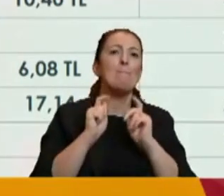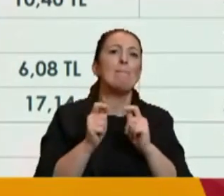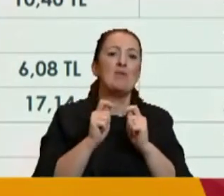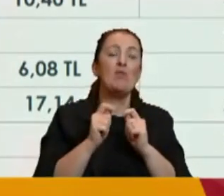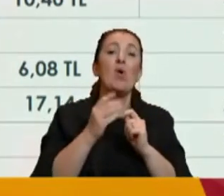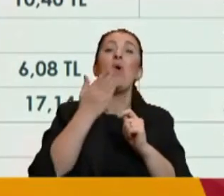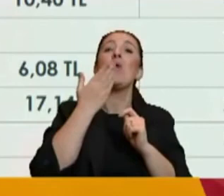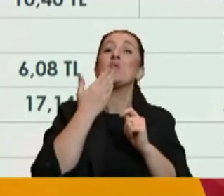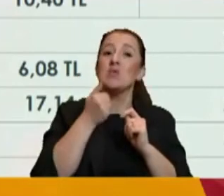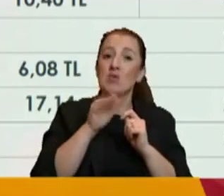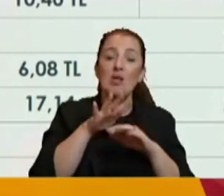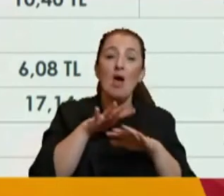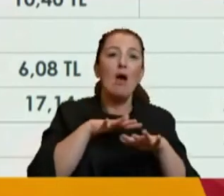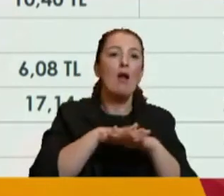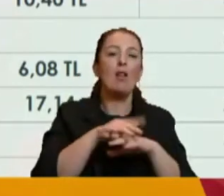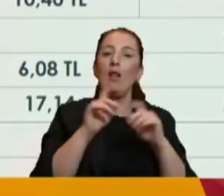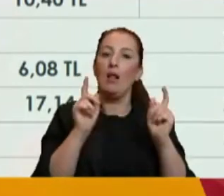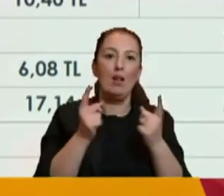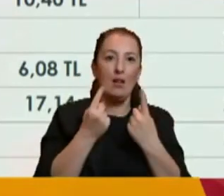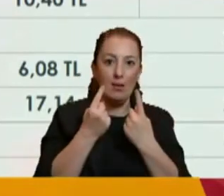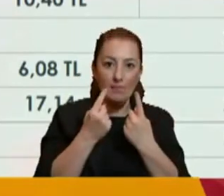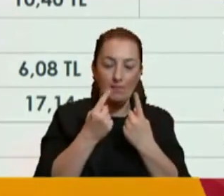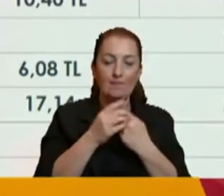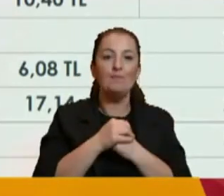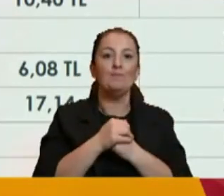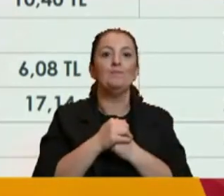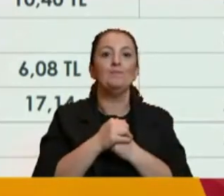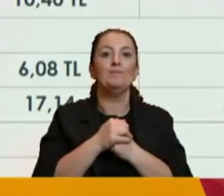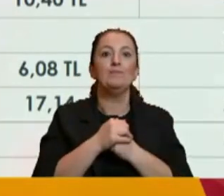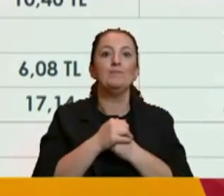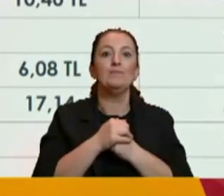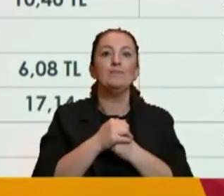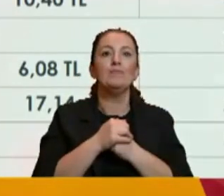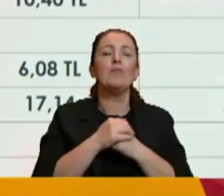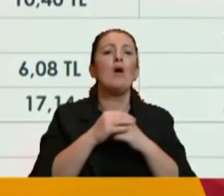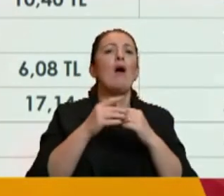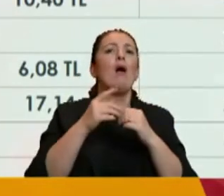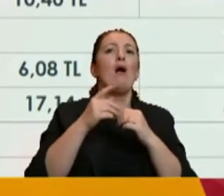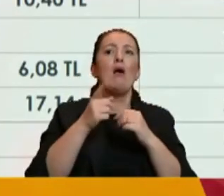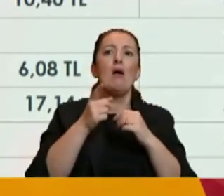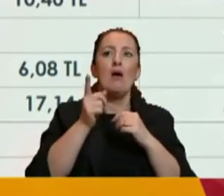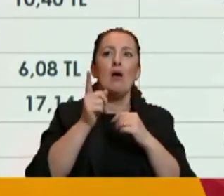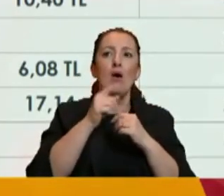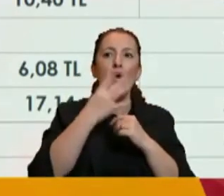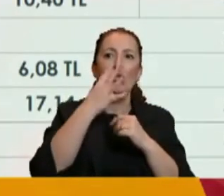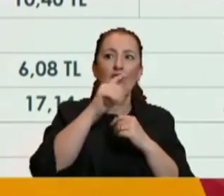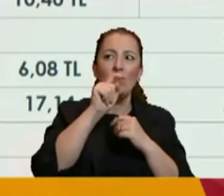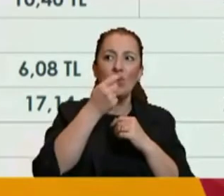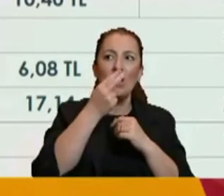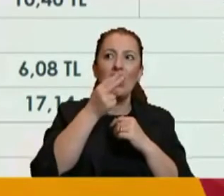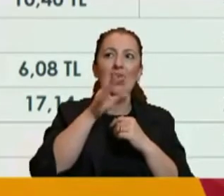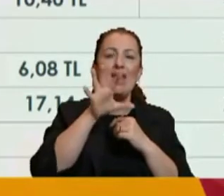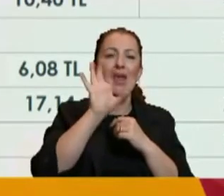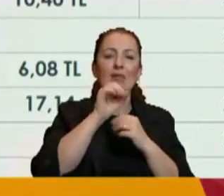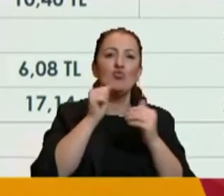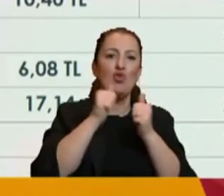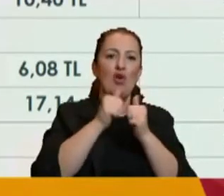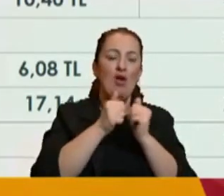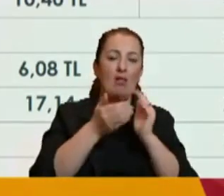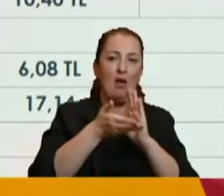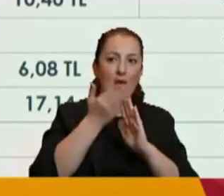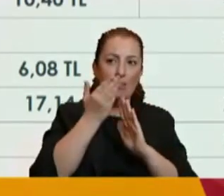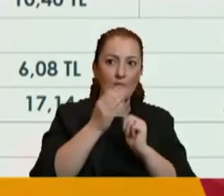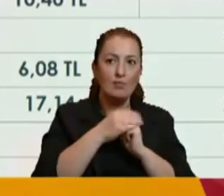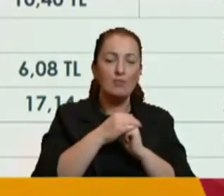Aksi halde arıtma yapamayız alıyoruz sifatta 4.70 kat artmış